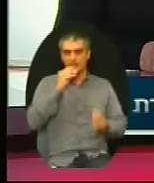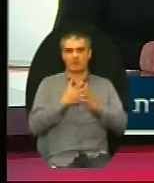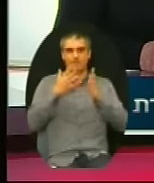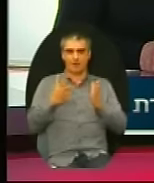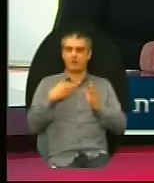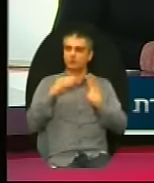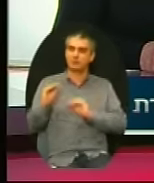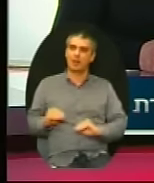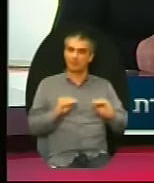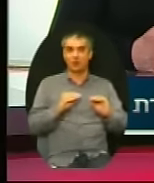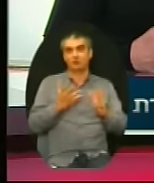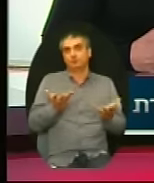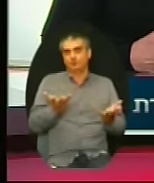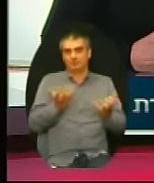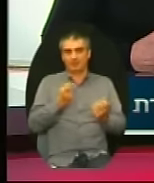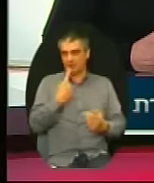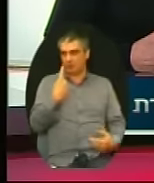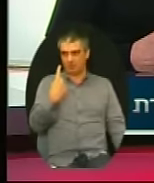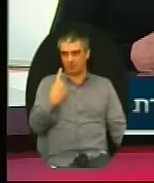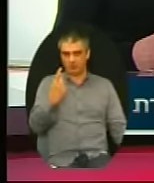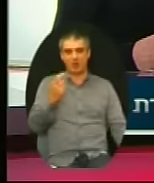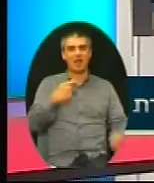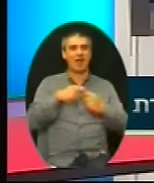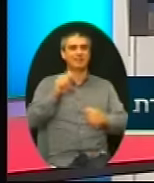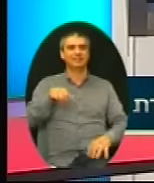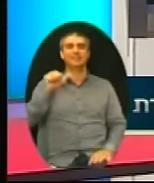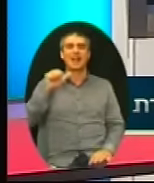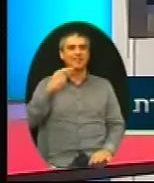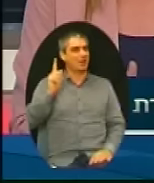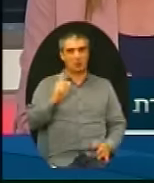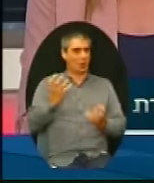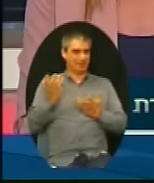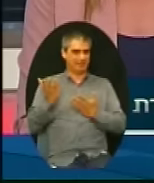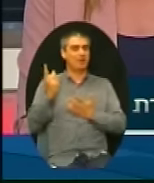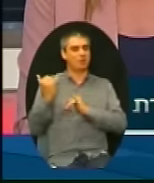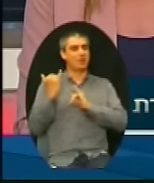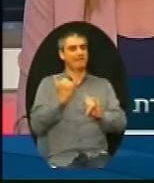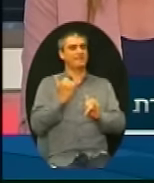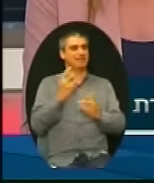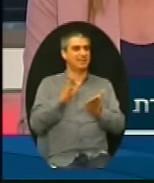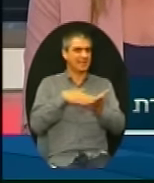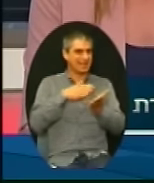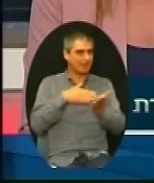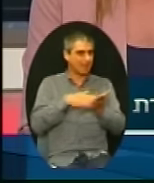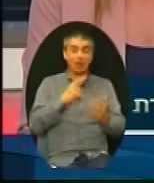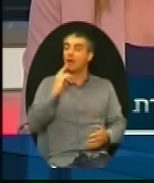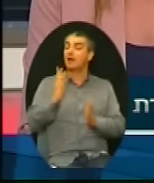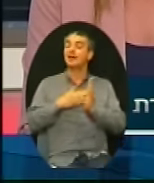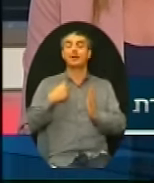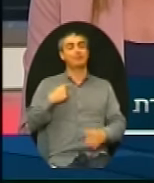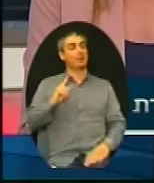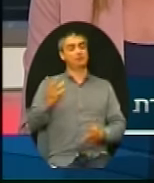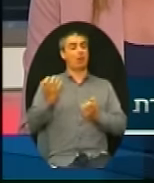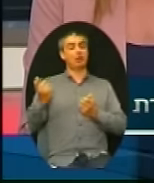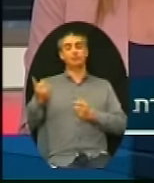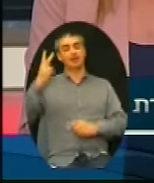אני רוצה לעבור לגימיק בכל זאת, למרות שהוא עצמו, חבר הכנסת אילן גילון, ממש לא גימיק, אבל הוא הביא איתו את הריבות שלו, אני חושבת. הריבה זה גם לא